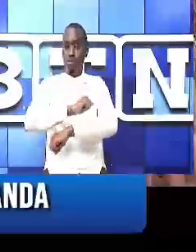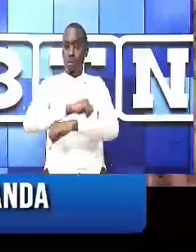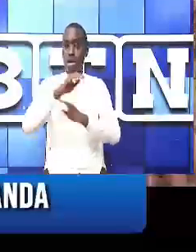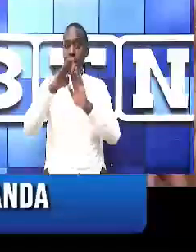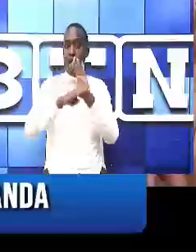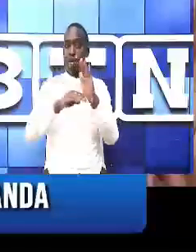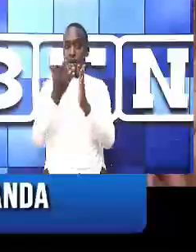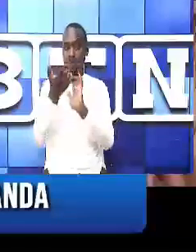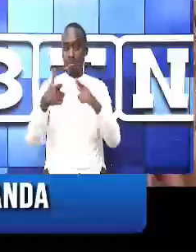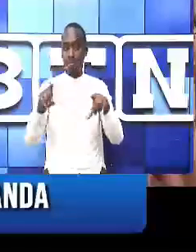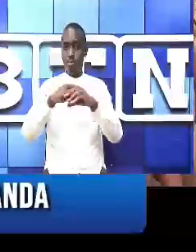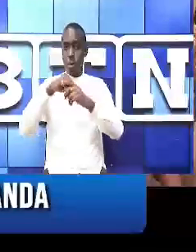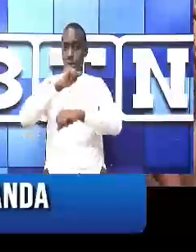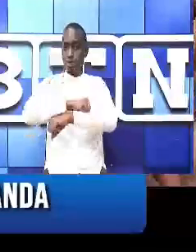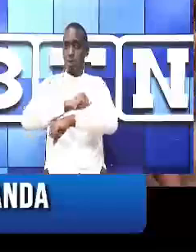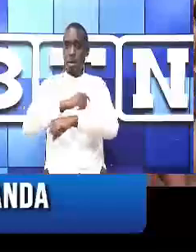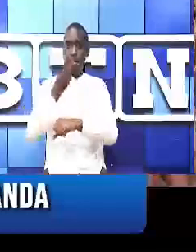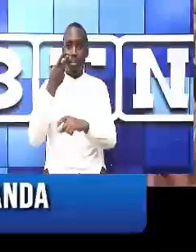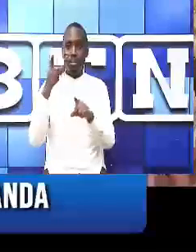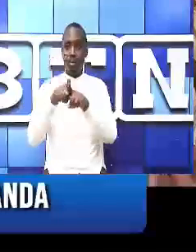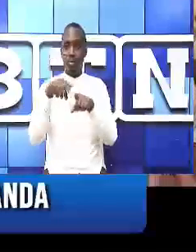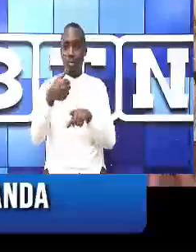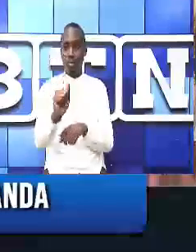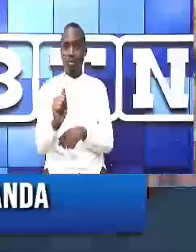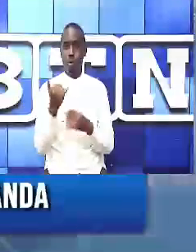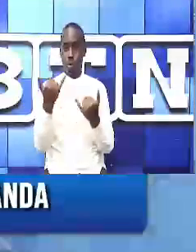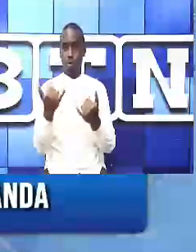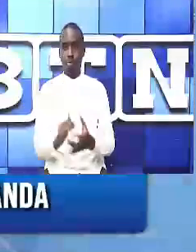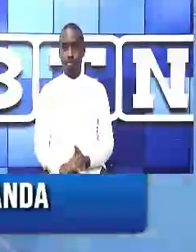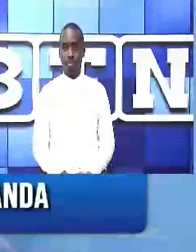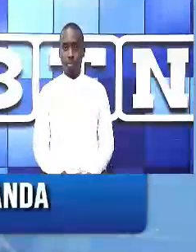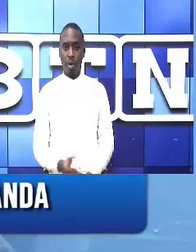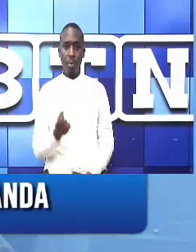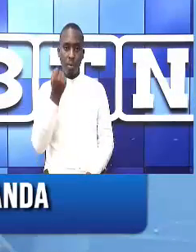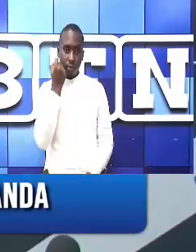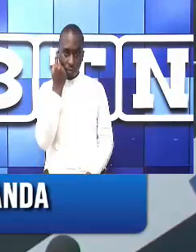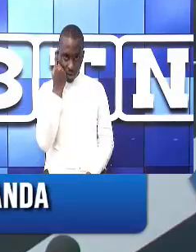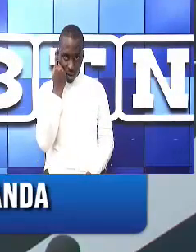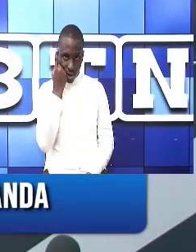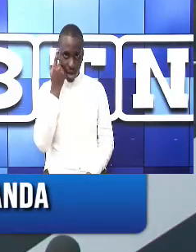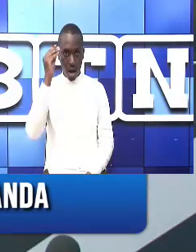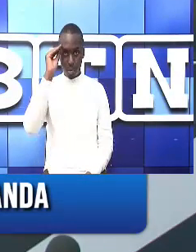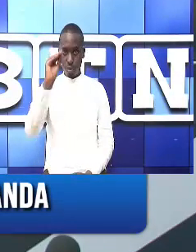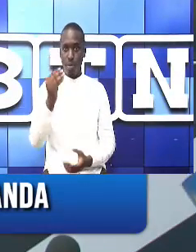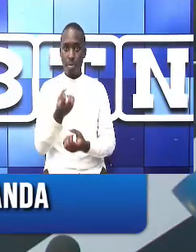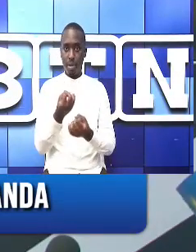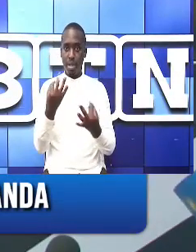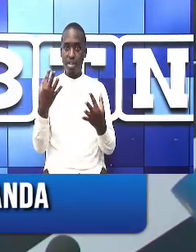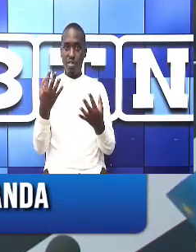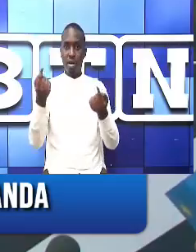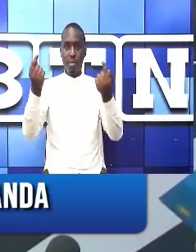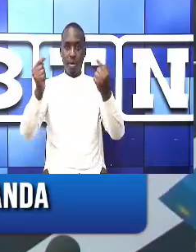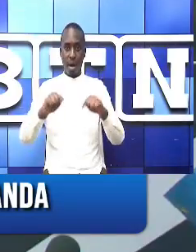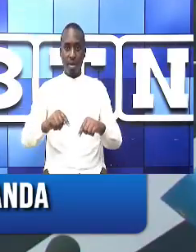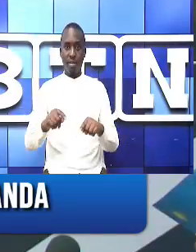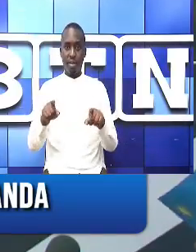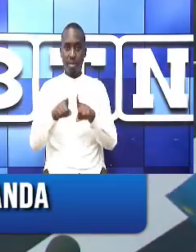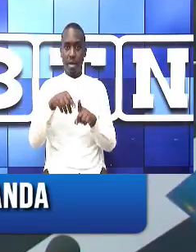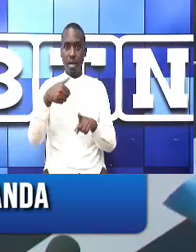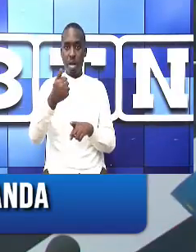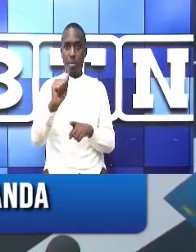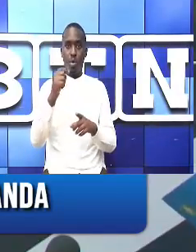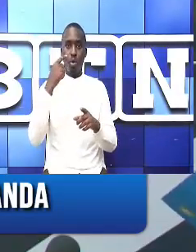y'ururimi rw'amarenga mu mashuri ni uko nguko ibaye ihagaze birumvikana hari ubutumwa bwinshi bwagiye buza nabwo turaza